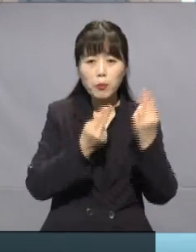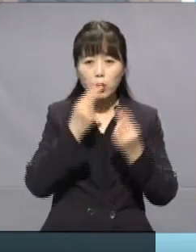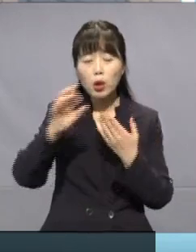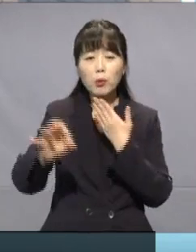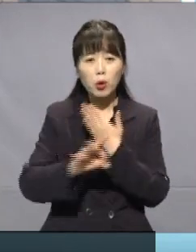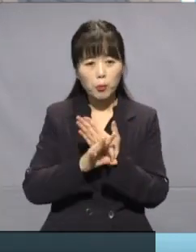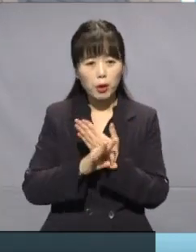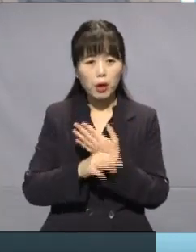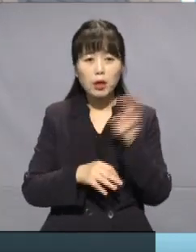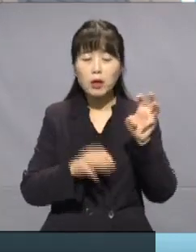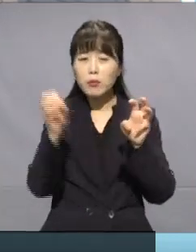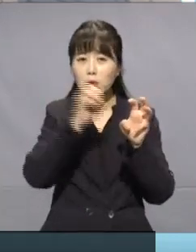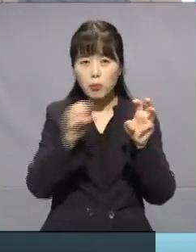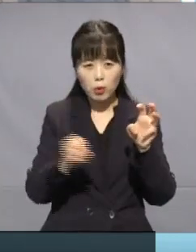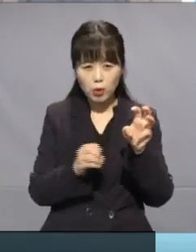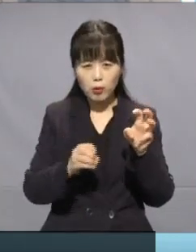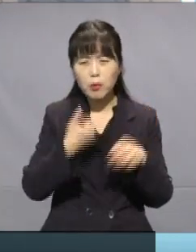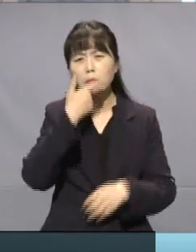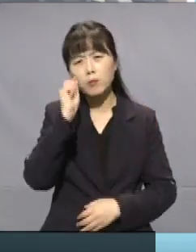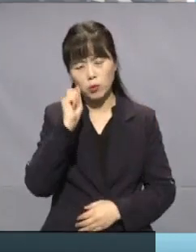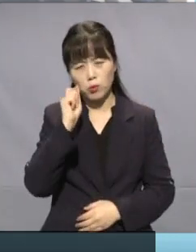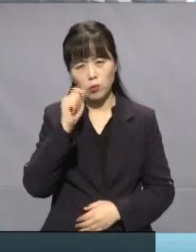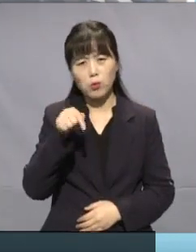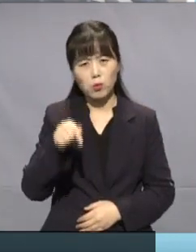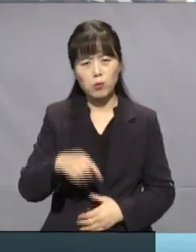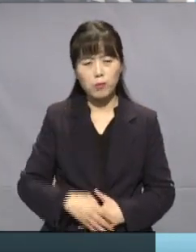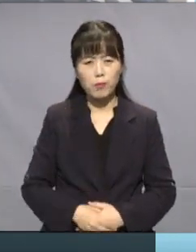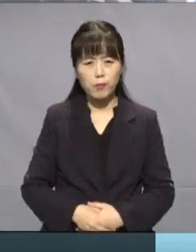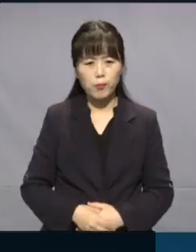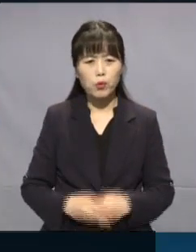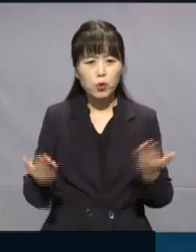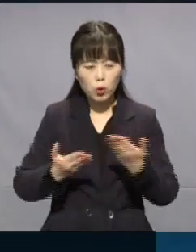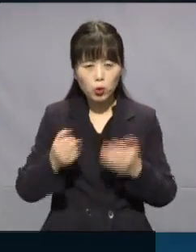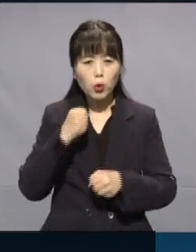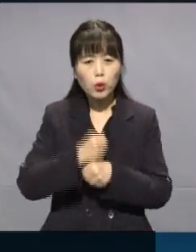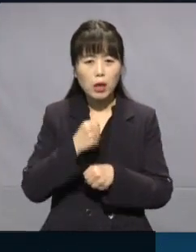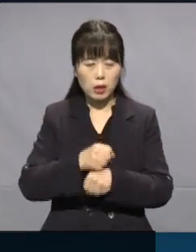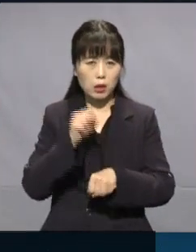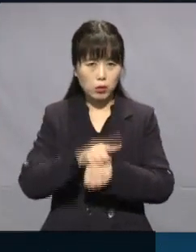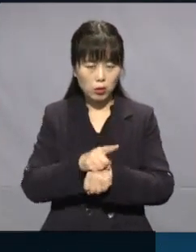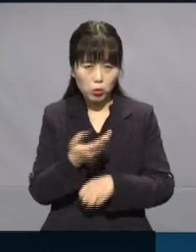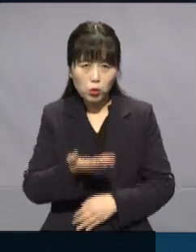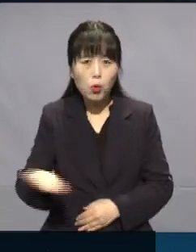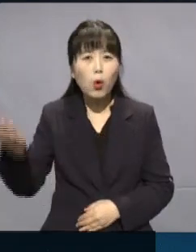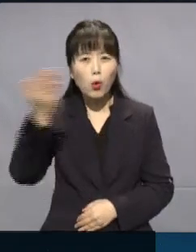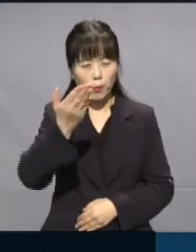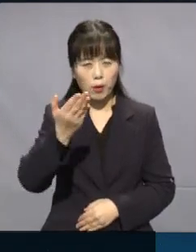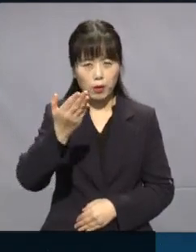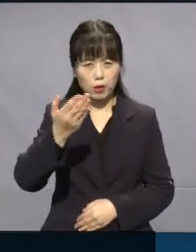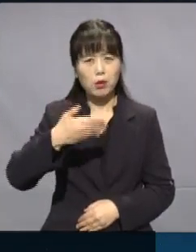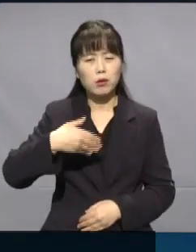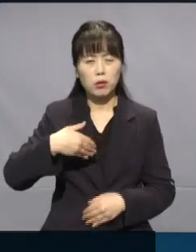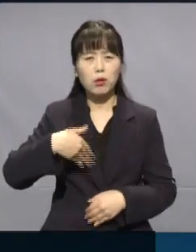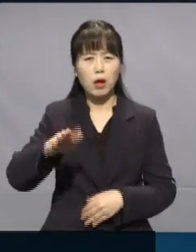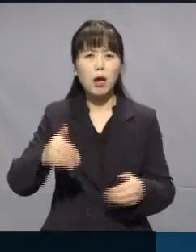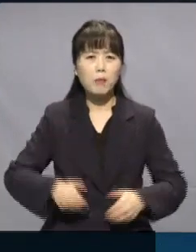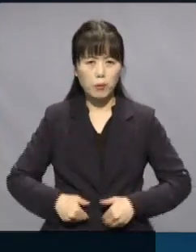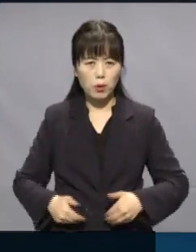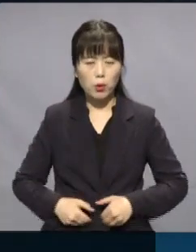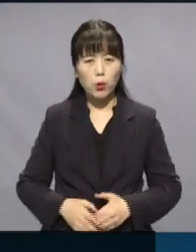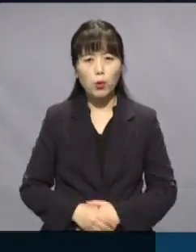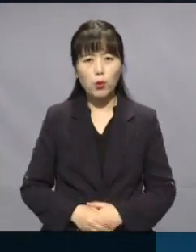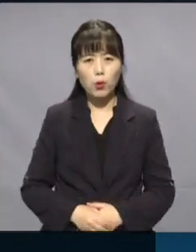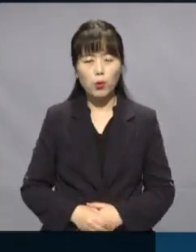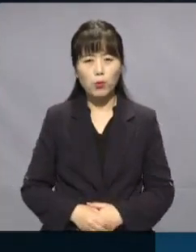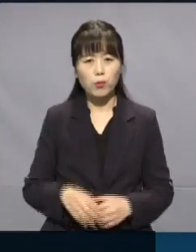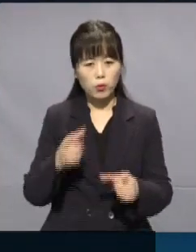보면요 30% 정도가 모자라요 노동 생산성도 올리면서 이게 가야 되는 부분들이 있는데 그런데 조금